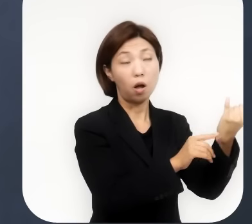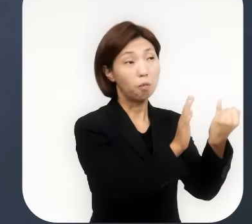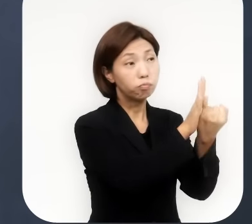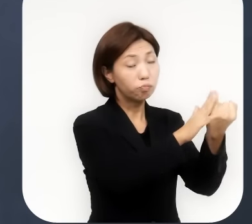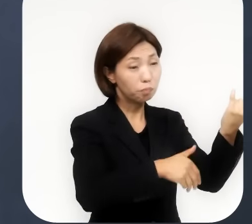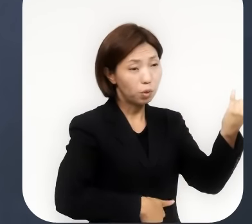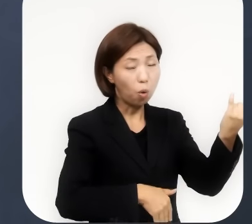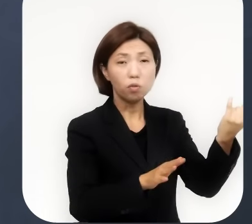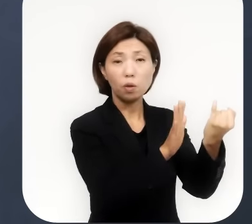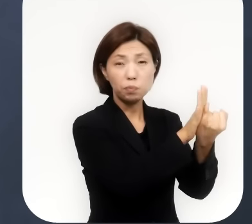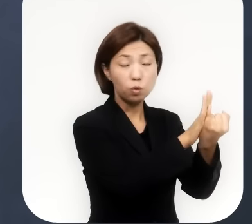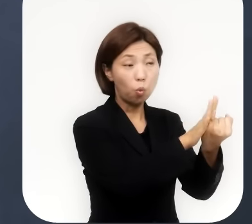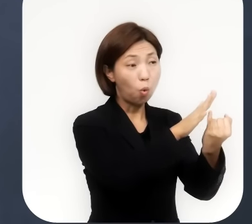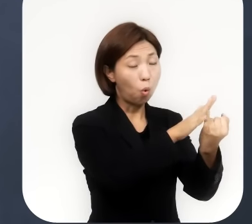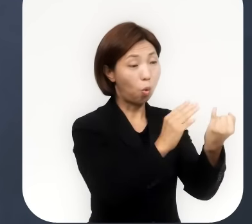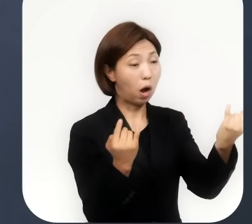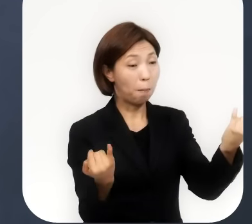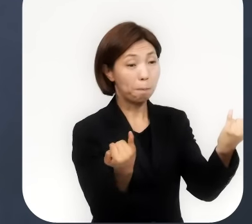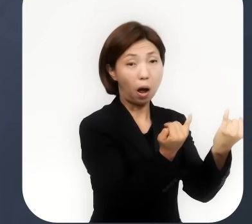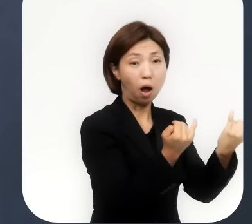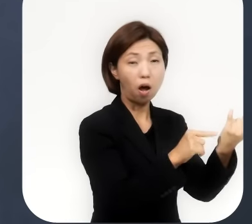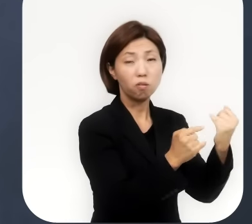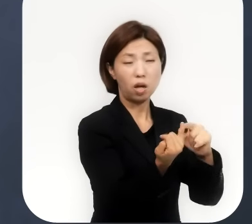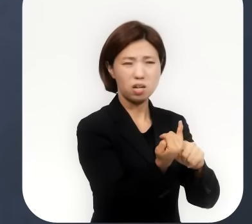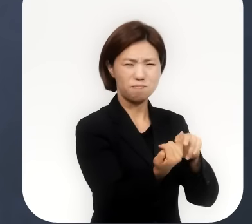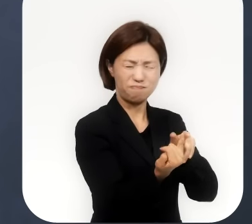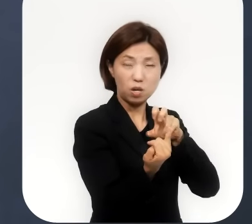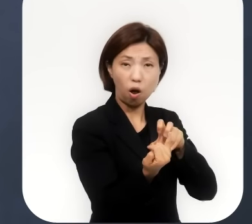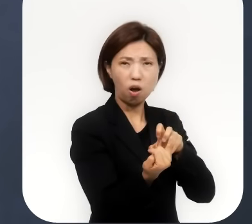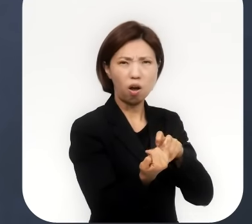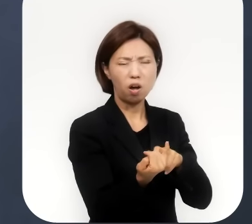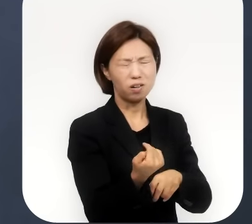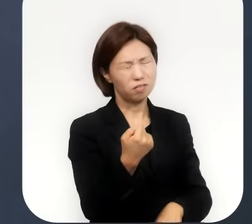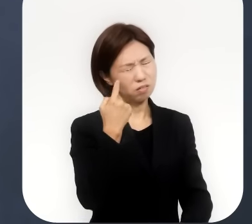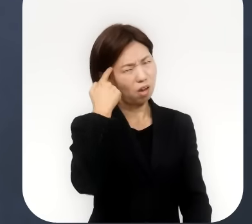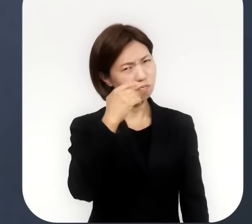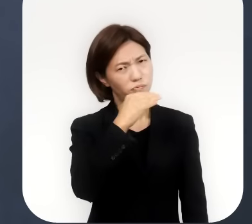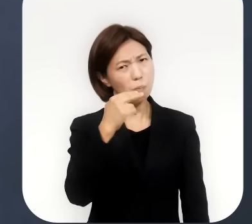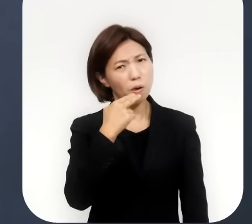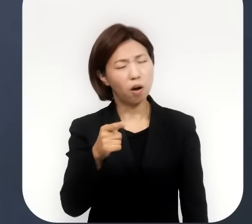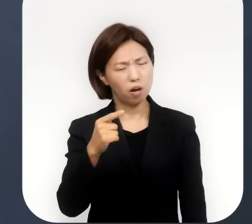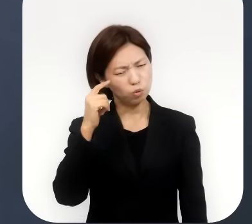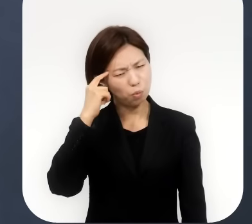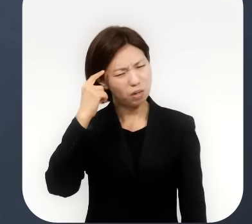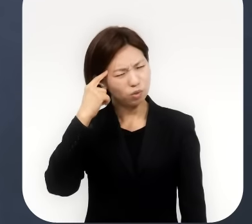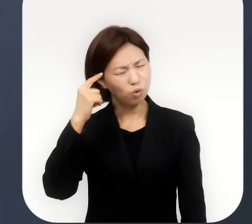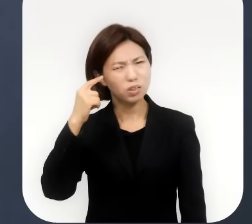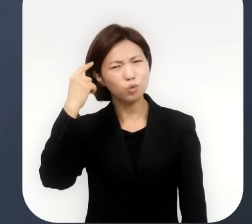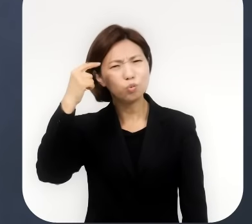사람까지 미워한다 이건 좀 솔직히 말하면 제정신이 아니다이 말이야